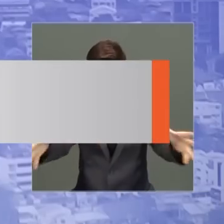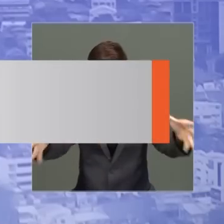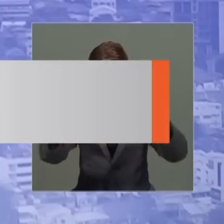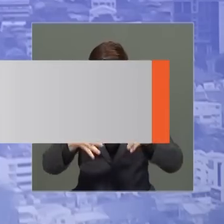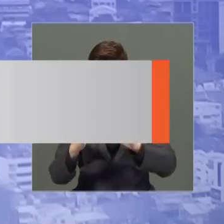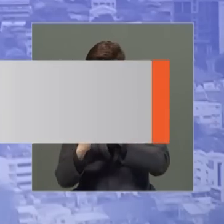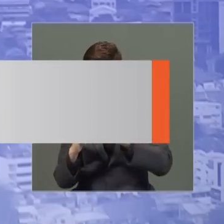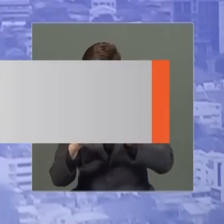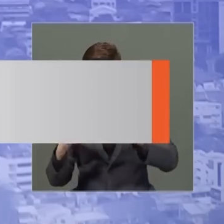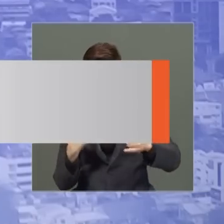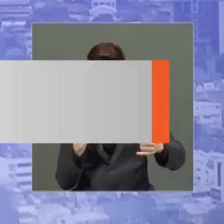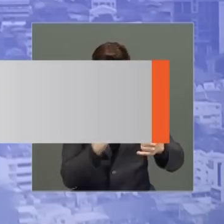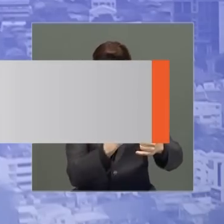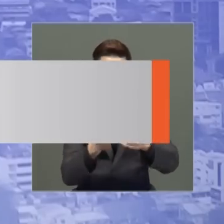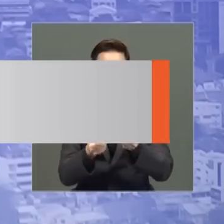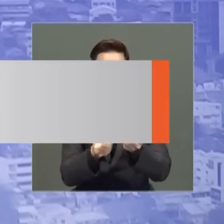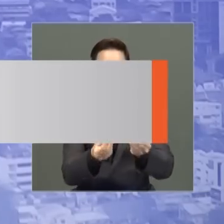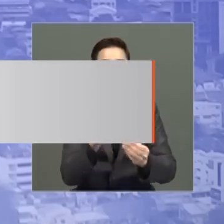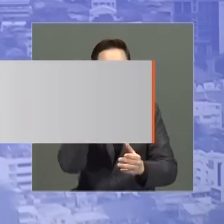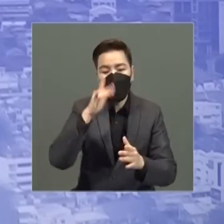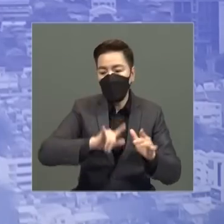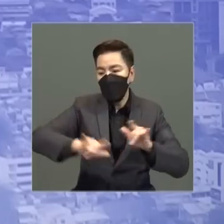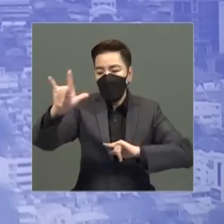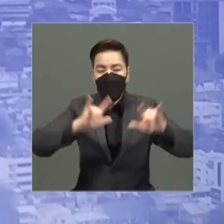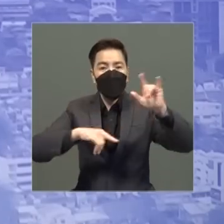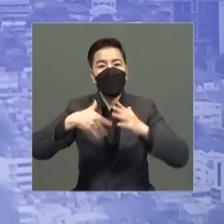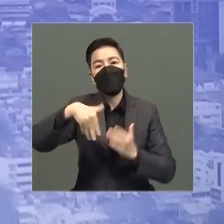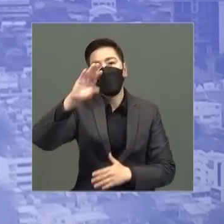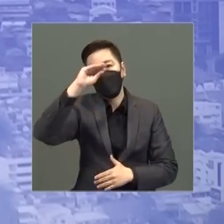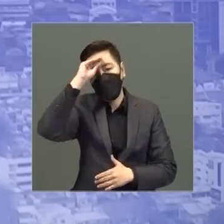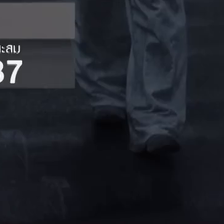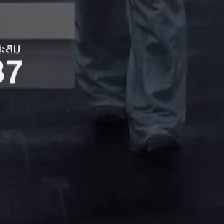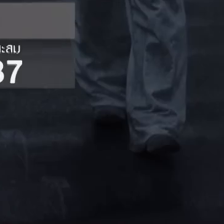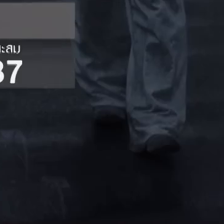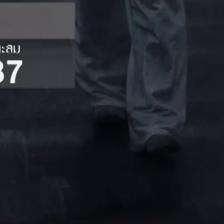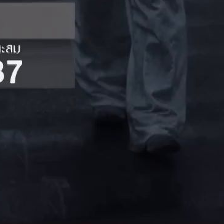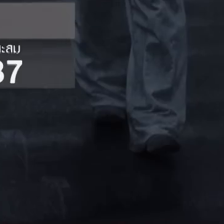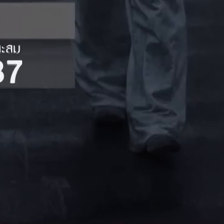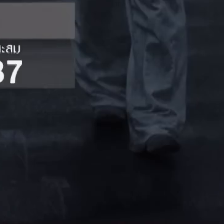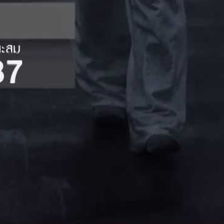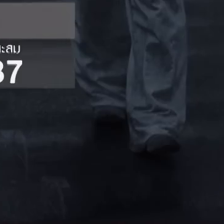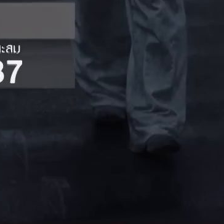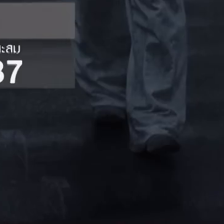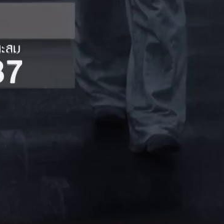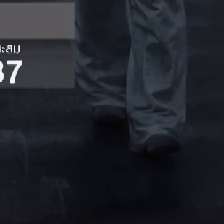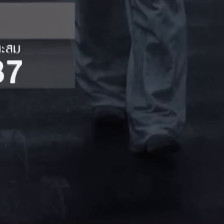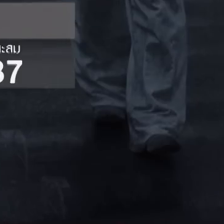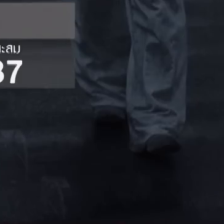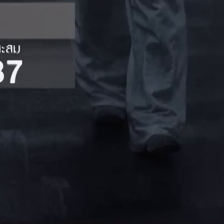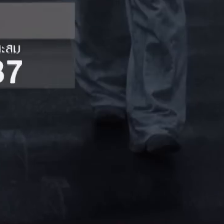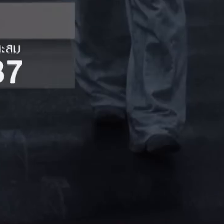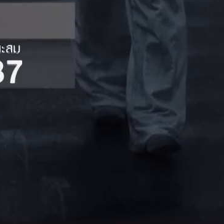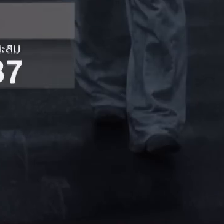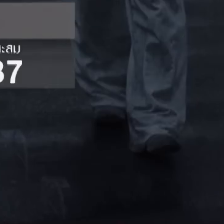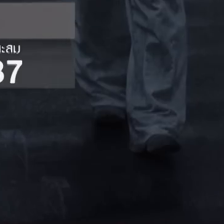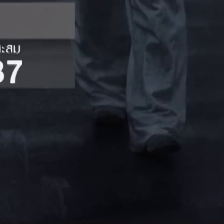ให้ได้รับวัคซีนเพื่อที่จะสามารถกลับไปเรียนต่อได้นะคะ ส่วนสรุป10อันดับจังหวัดที่มียอดติดเชื้อสะ